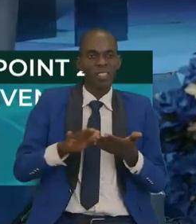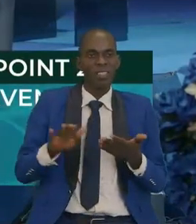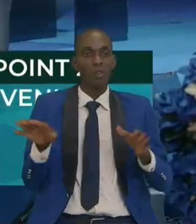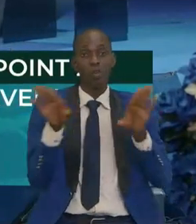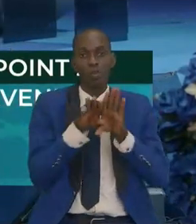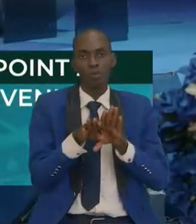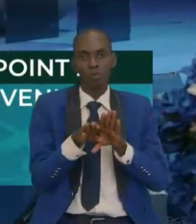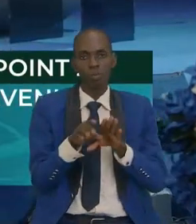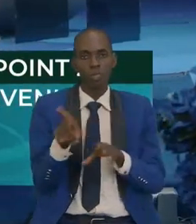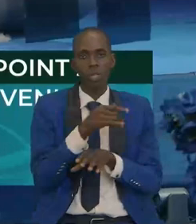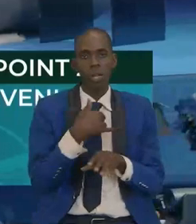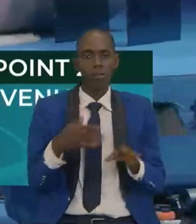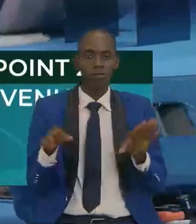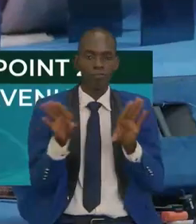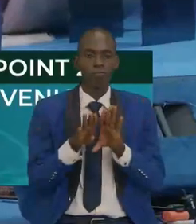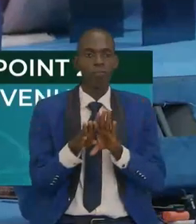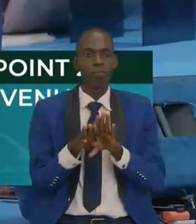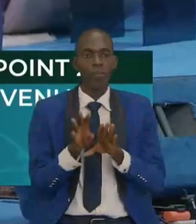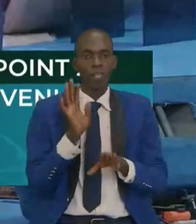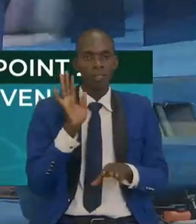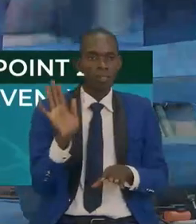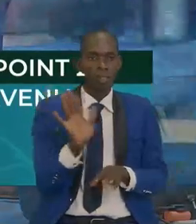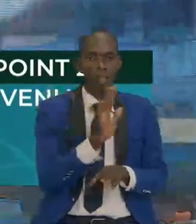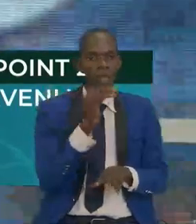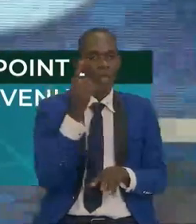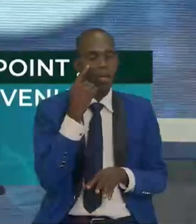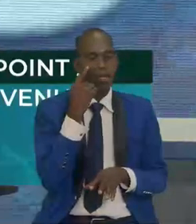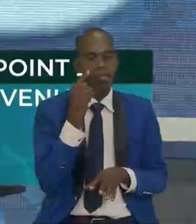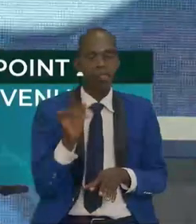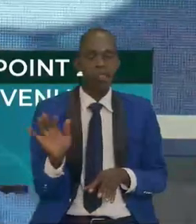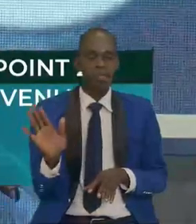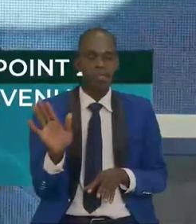et ils ont fermé leurs yeux.